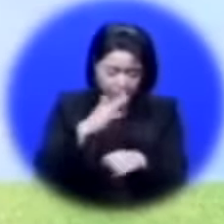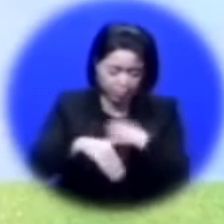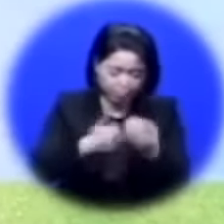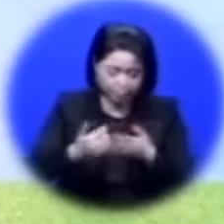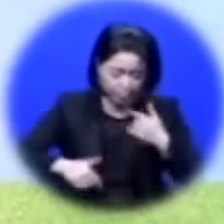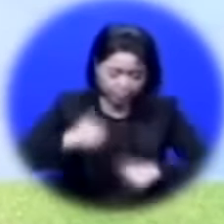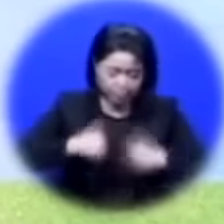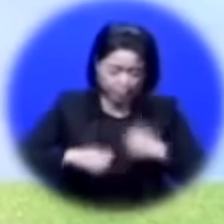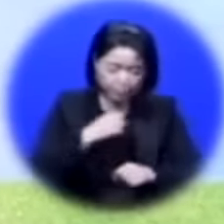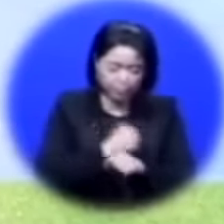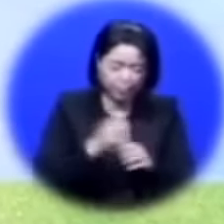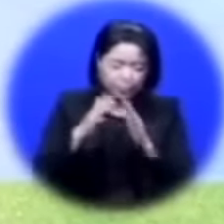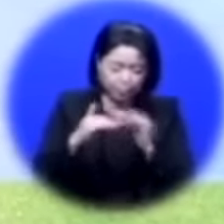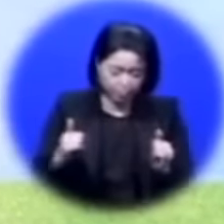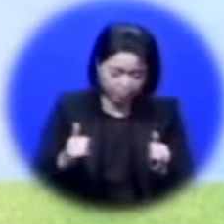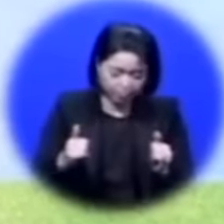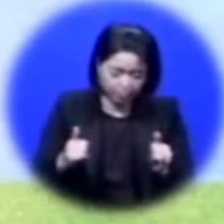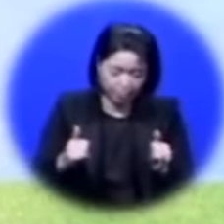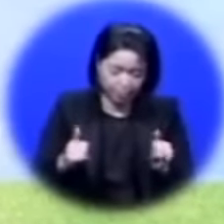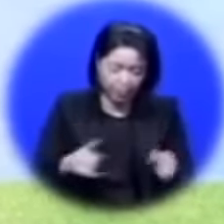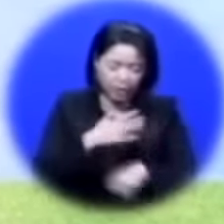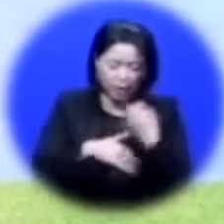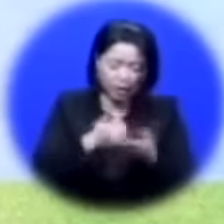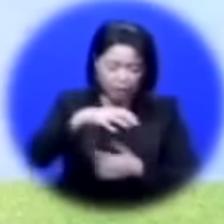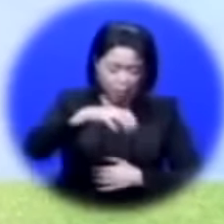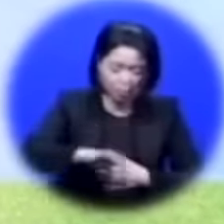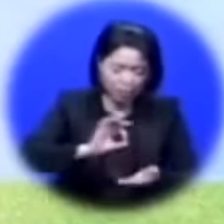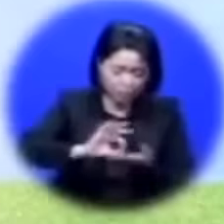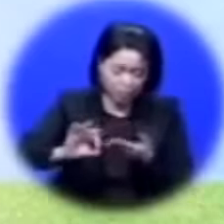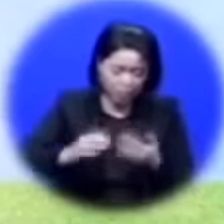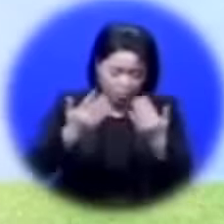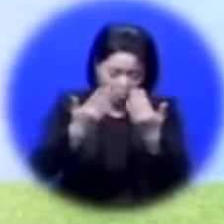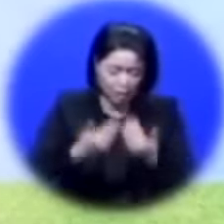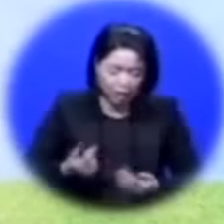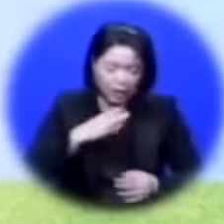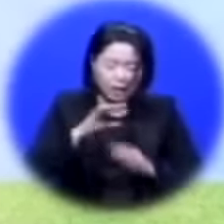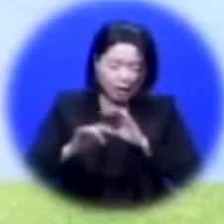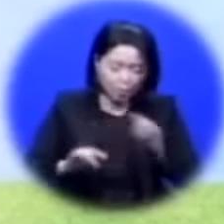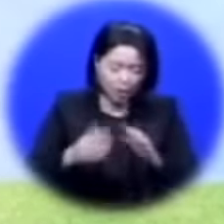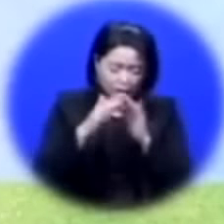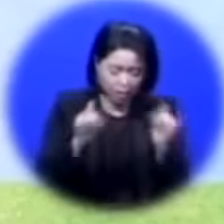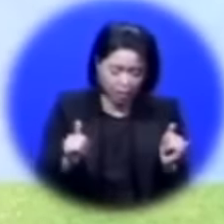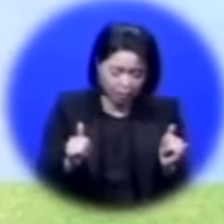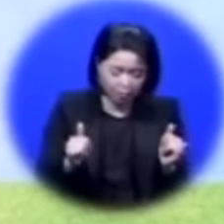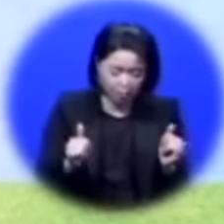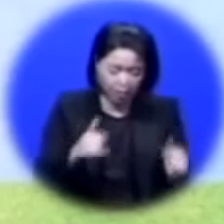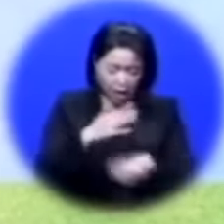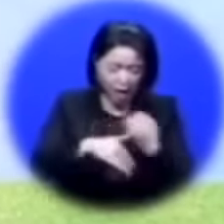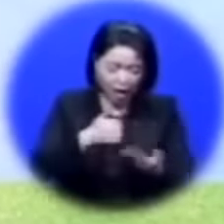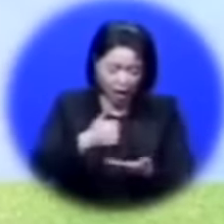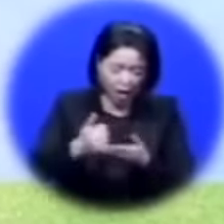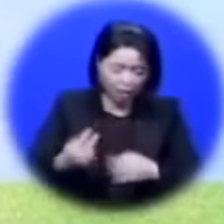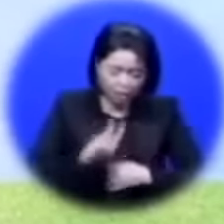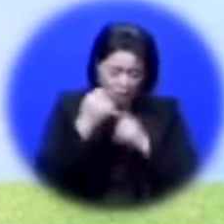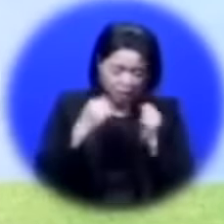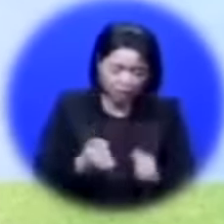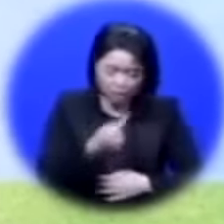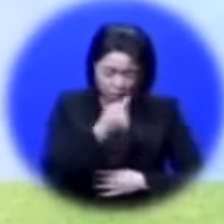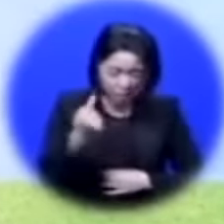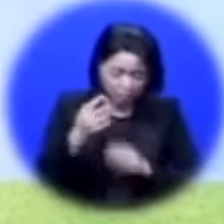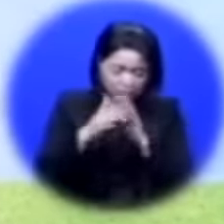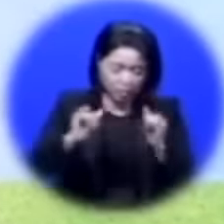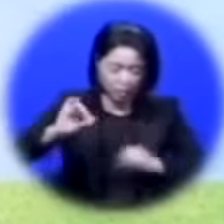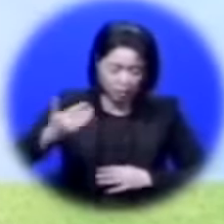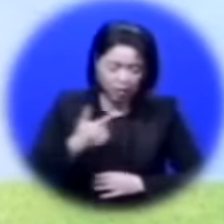님을 기쁘시게 하는 자 하나님 앞에 쓰임받기를 갈망하는 사람 하나님의 살아계심에 증인이 되기를